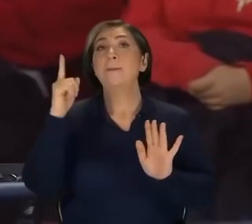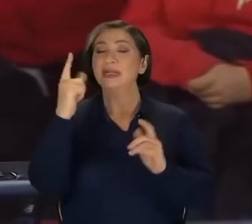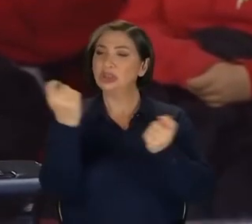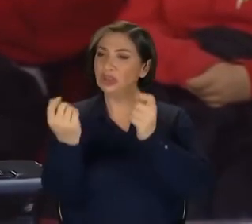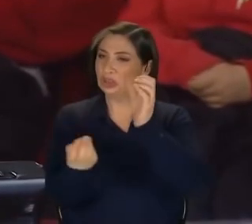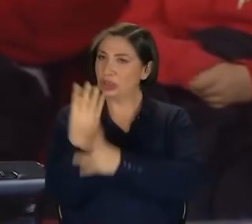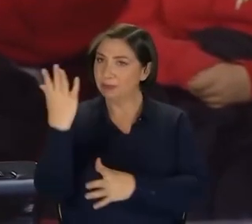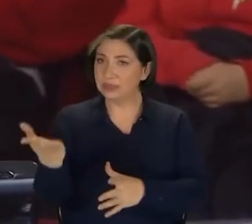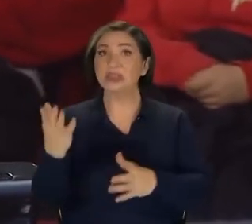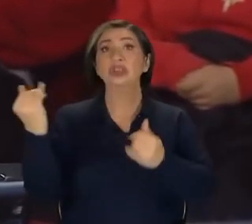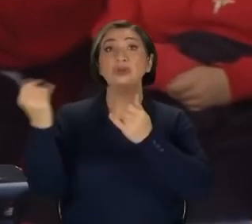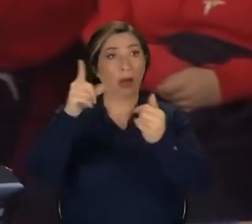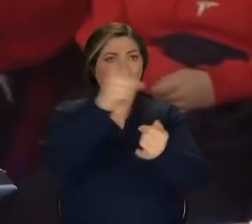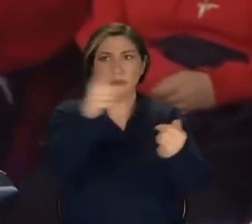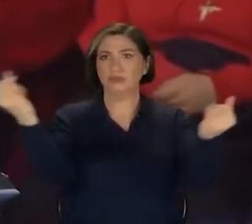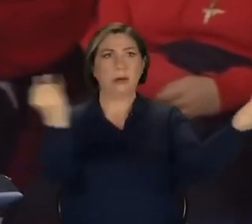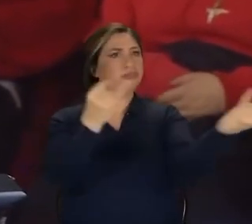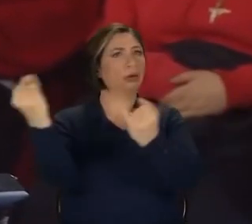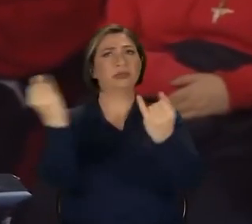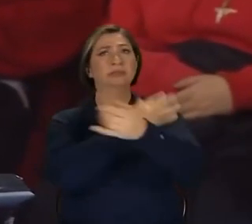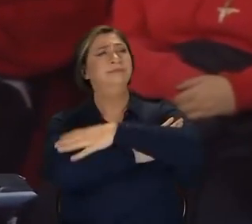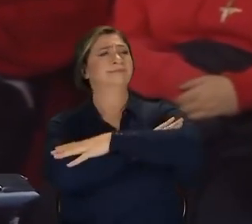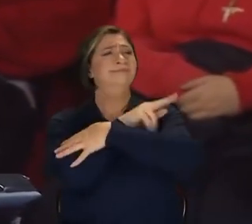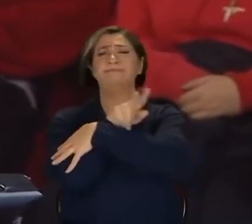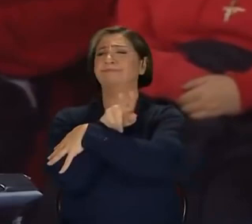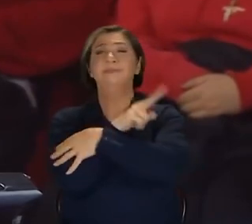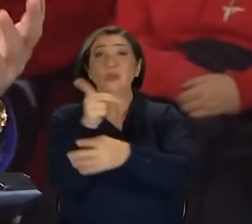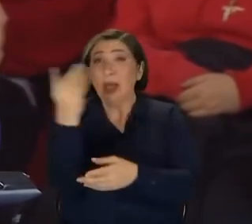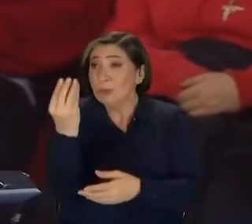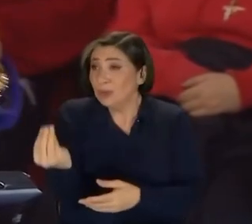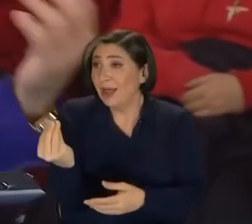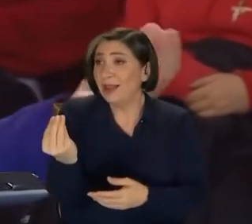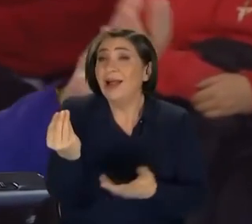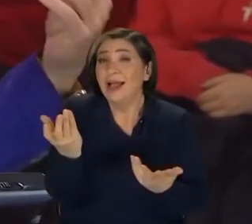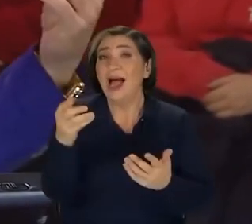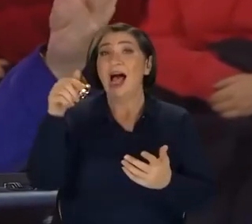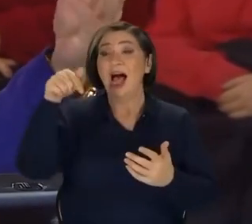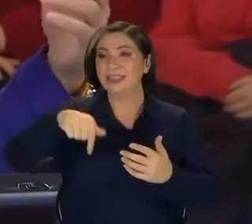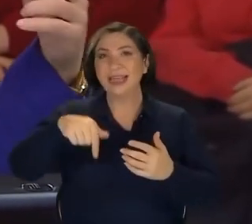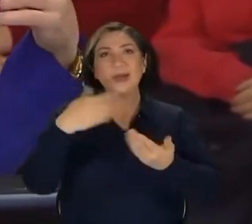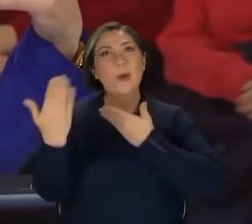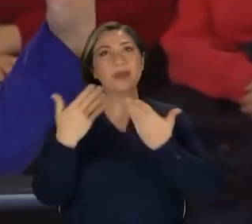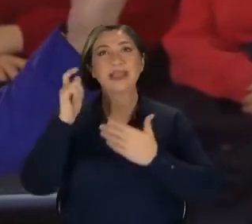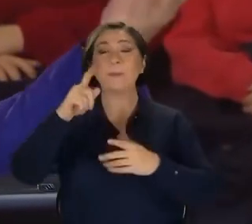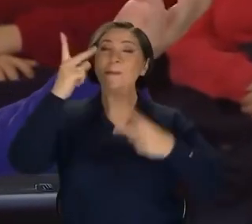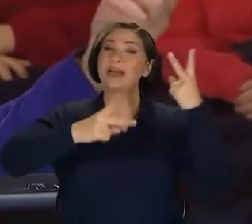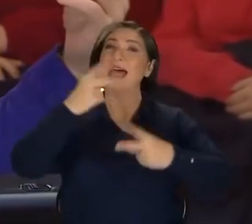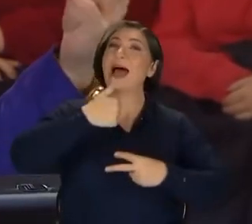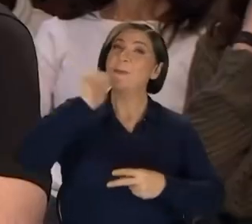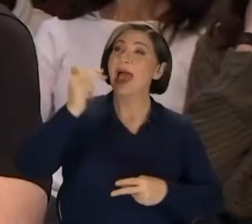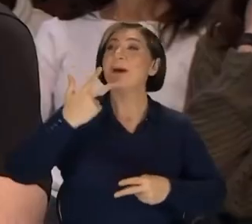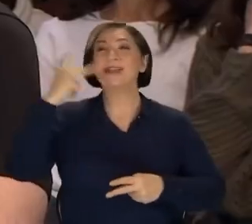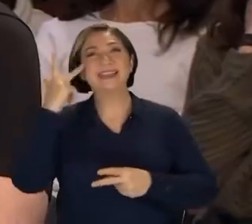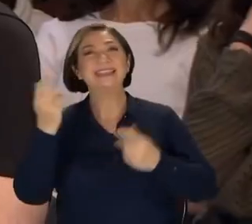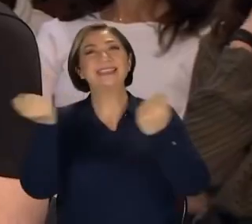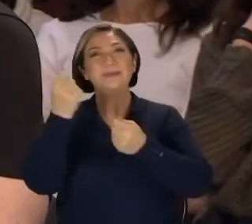bir iş çıkarmışsın ve tartıştırıyorsun abi. Daha güzel bir şey olabilir mi? Bir de hani aşağıda konuşuyorduk ya kimi abilerden, ablalardan,